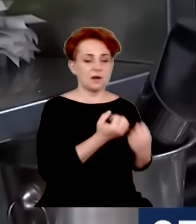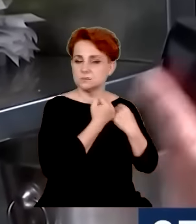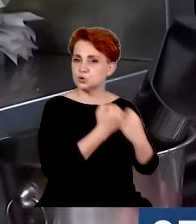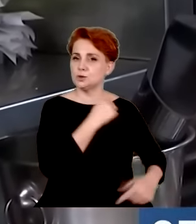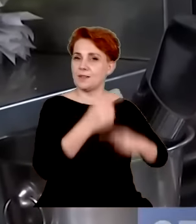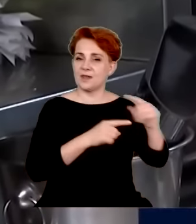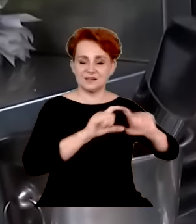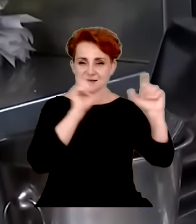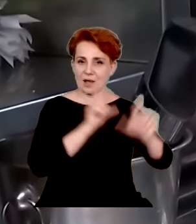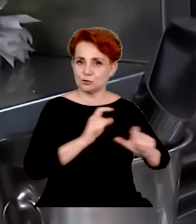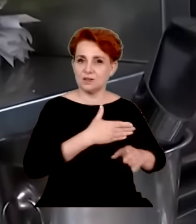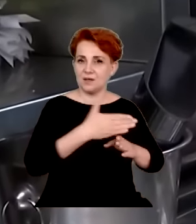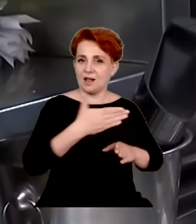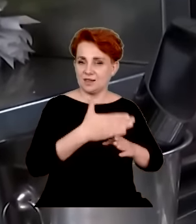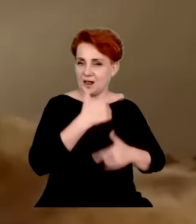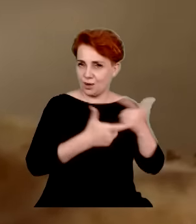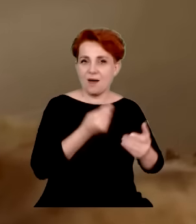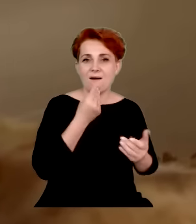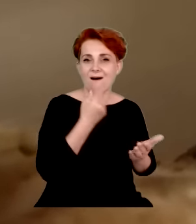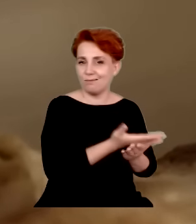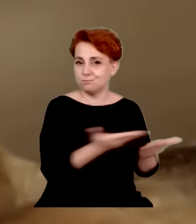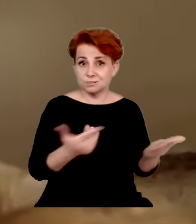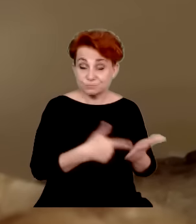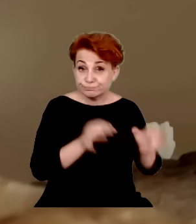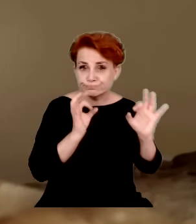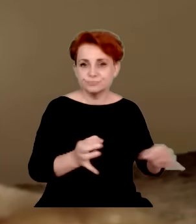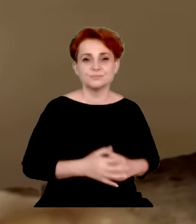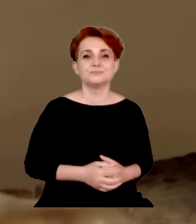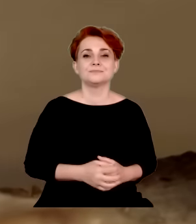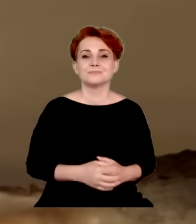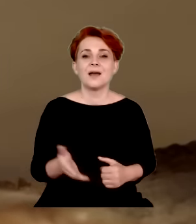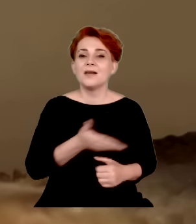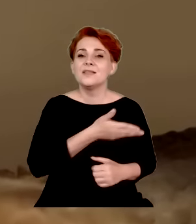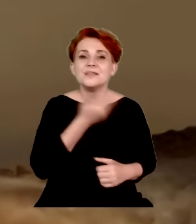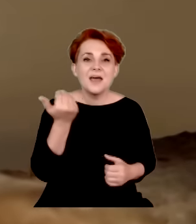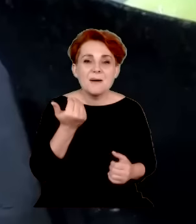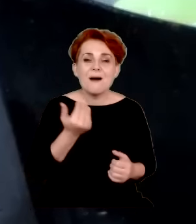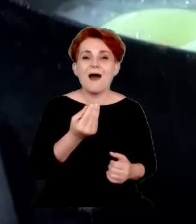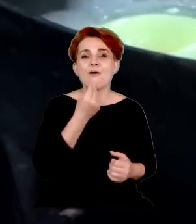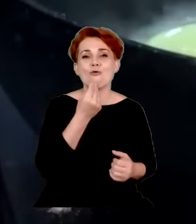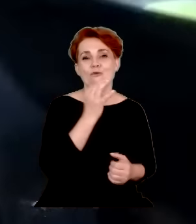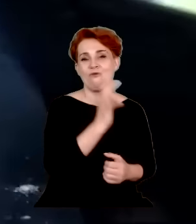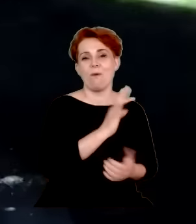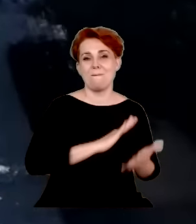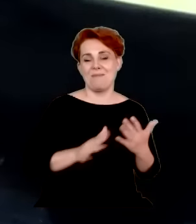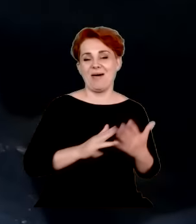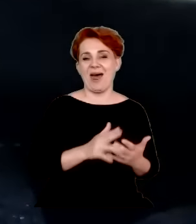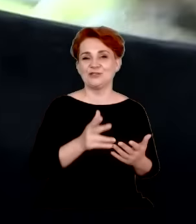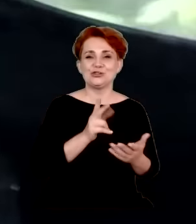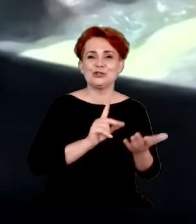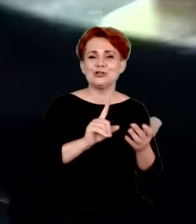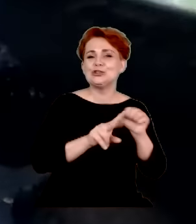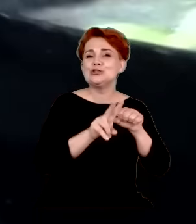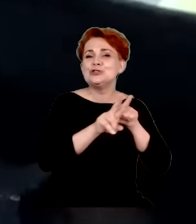i nadal będziemy to robić, bo to po prostu działa. A nie ma tradycyjnej francuskiej kuchni bez ślimaków czy żabich udek. Te nawet